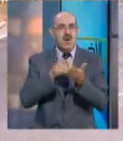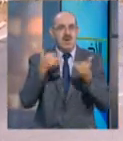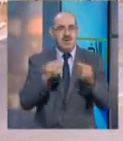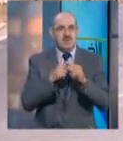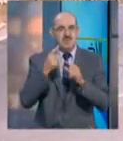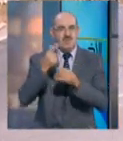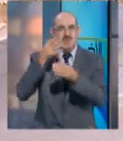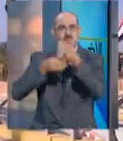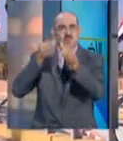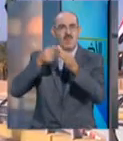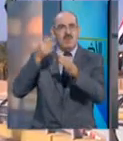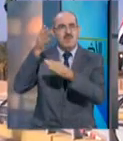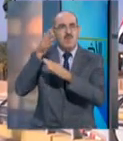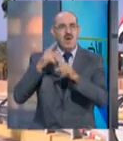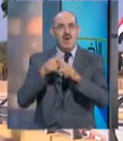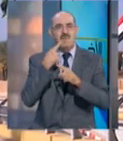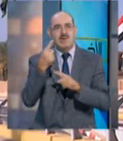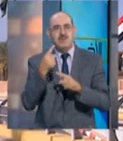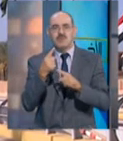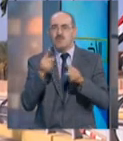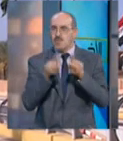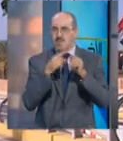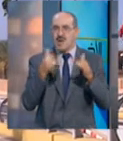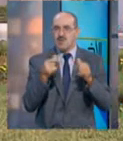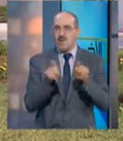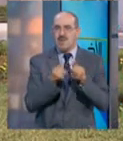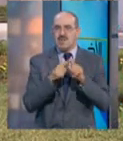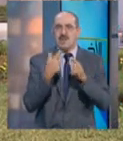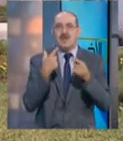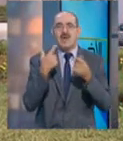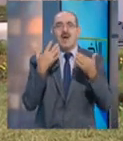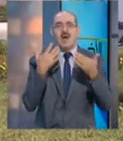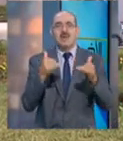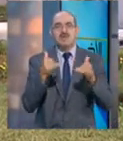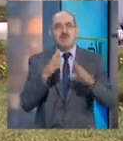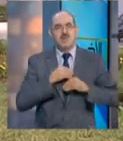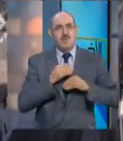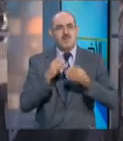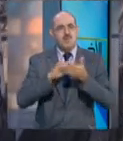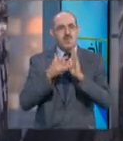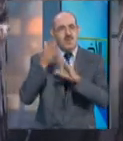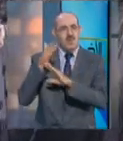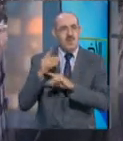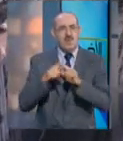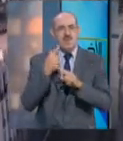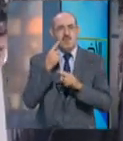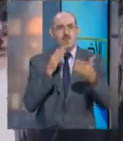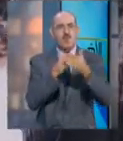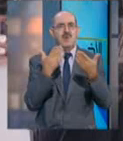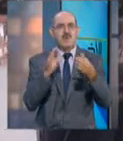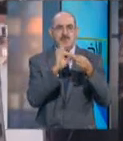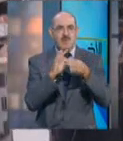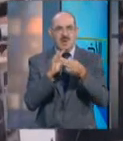شامخة في سمائها بشموخ الجزائر الحاضنة لهذه الراية، هادفة للوحدة